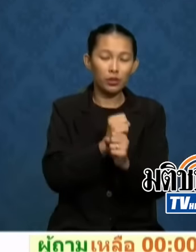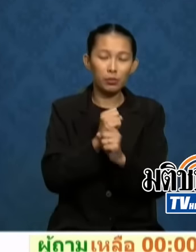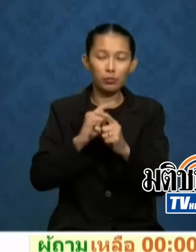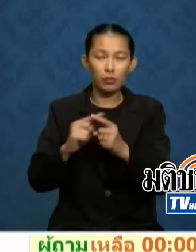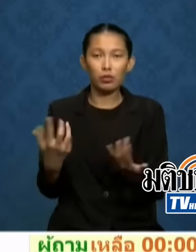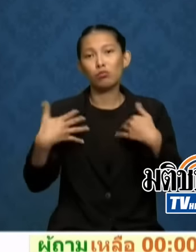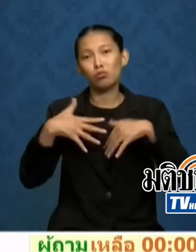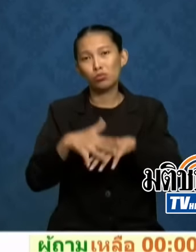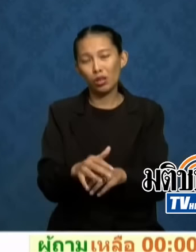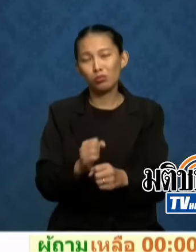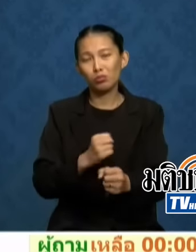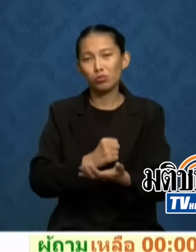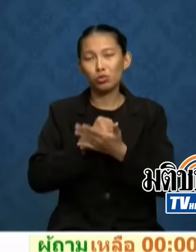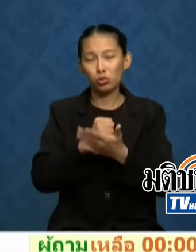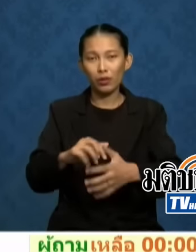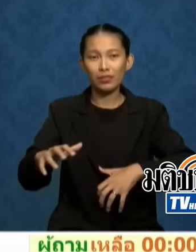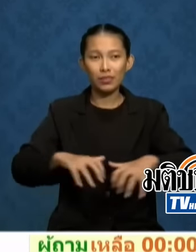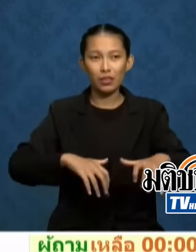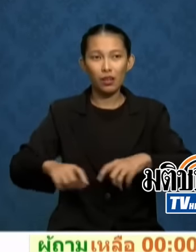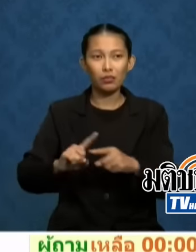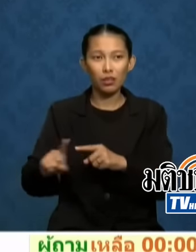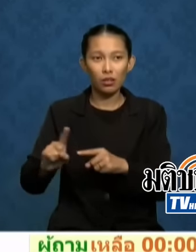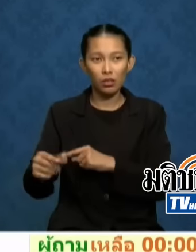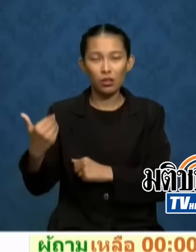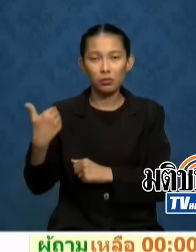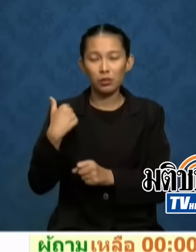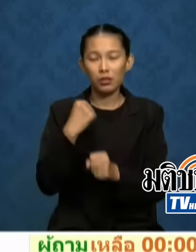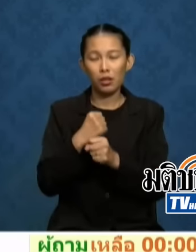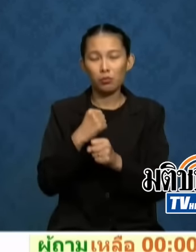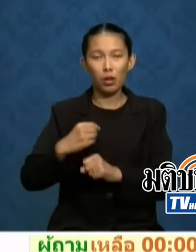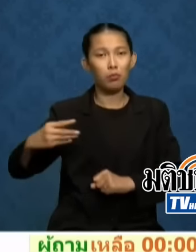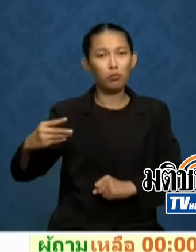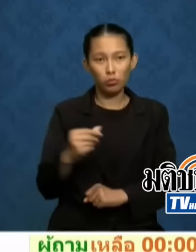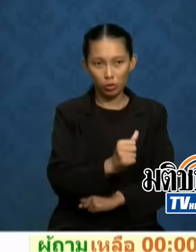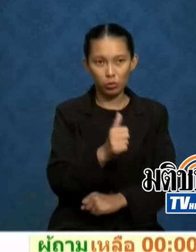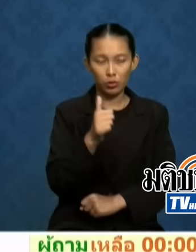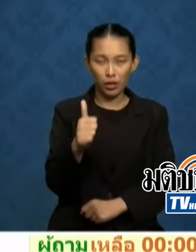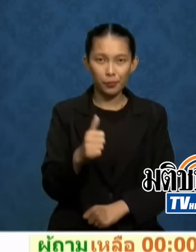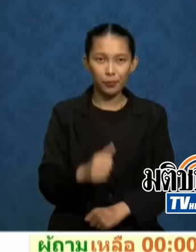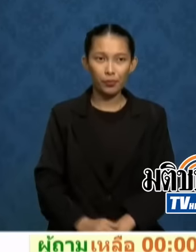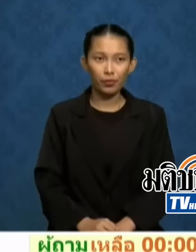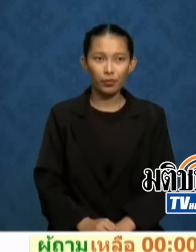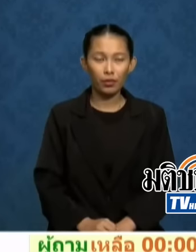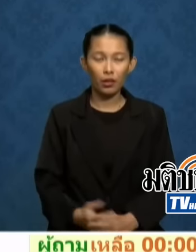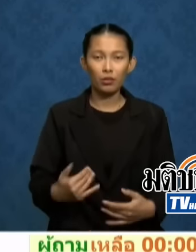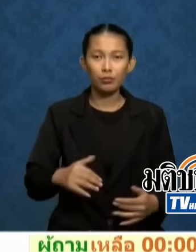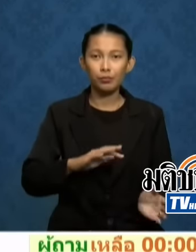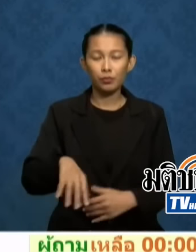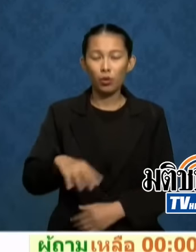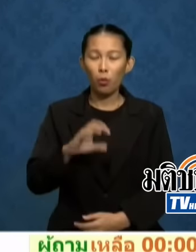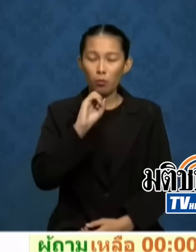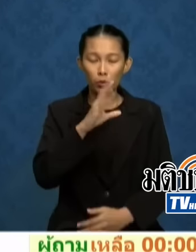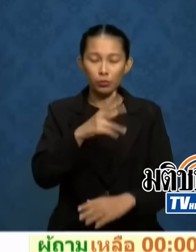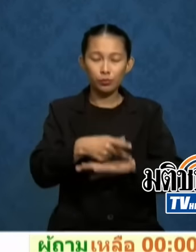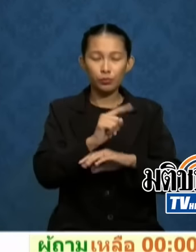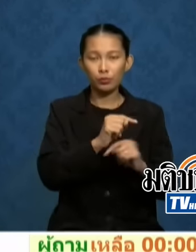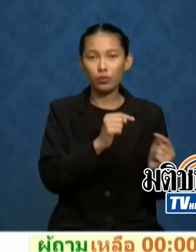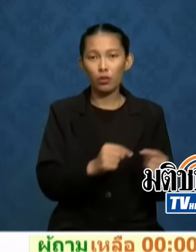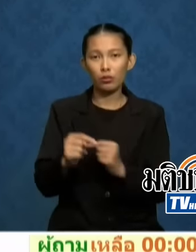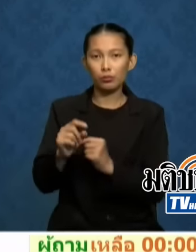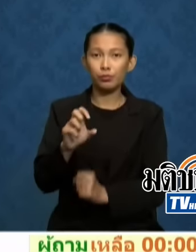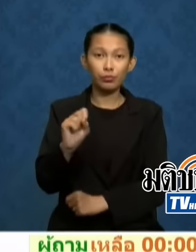ยในการดำเนินการที่จะทำให้มันเกิดความรวดเร็วมากยิ่งขึ้นนะครับอันนี้ผมเรียนท่านประธานอย่างนี้ครับถึงท่านสมาชิกครับ